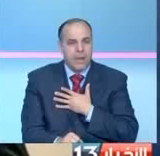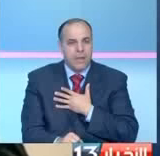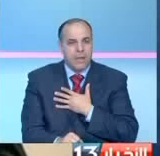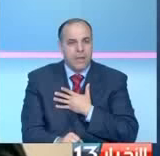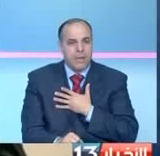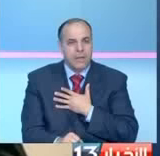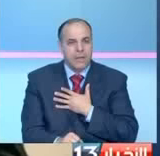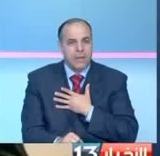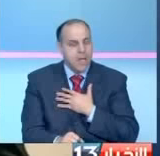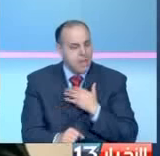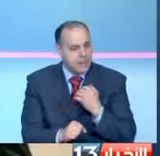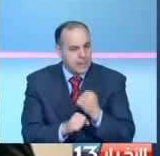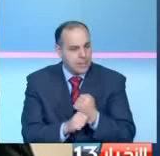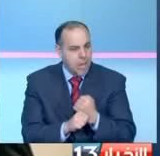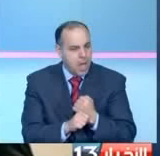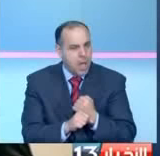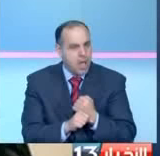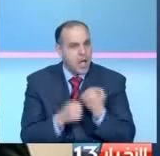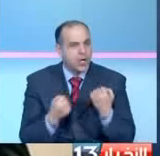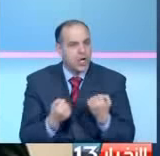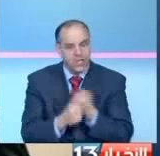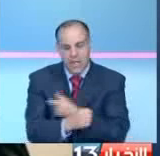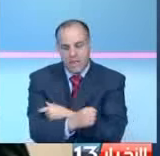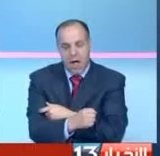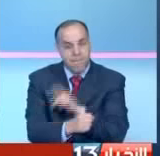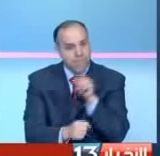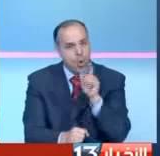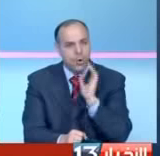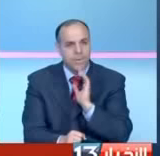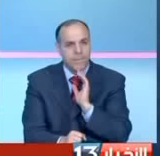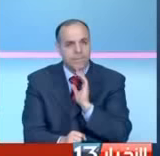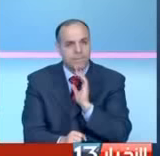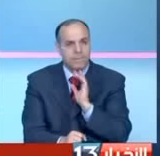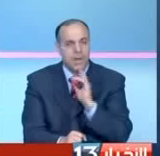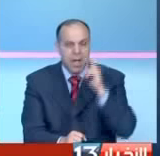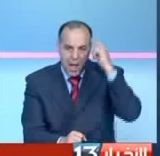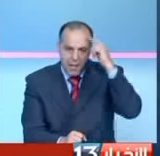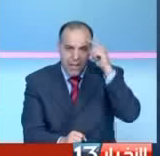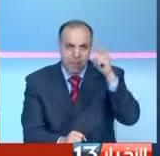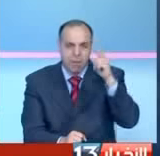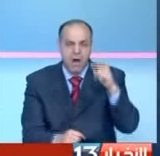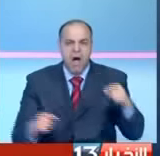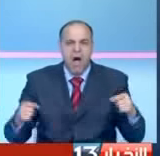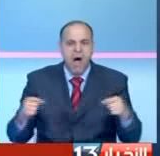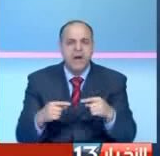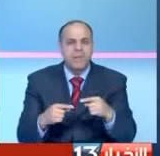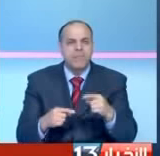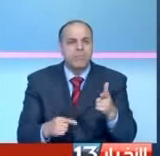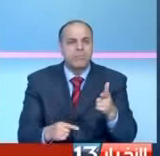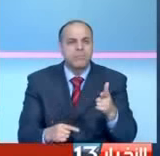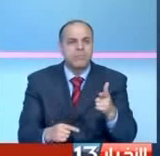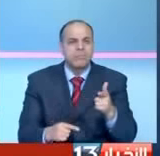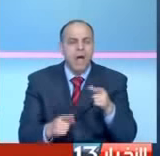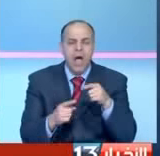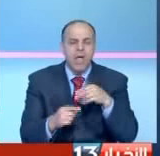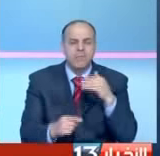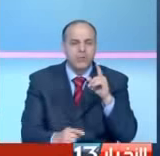يحب يمارس النشاط النقابي نتاعو. اعتبروها معركه ما هياش حد